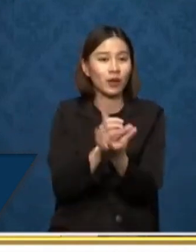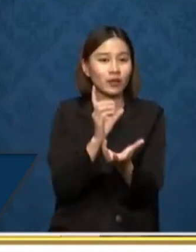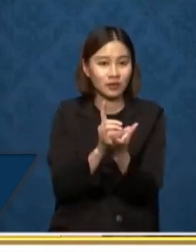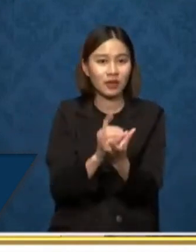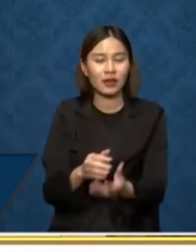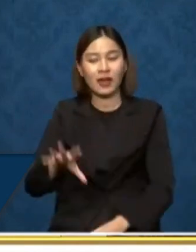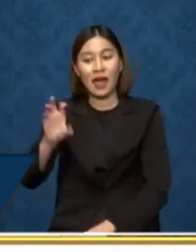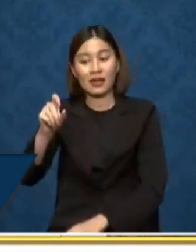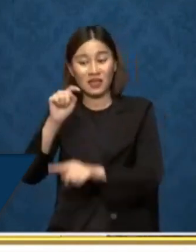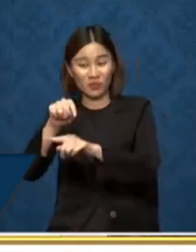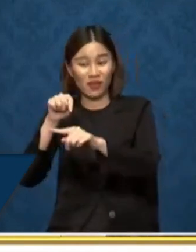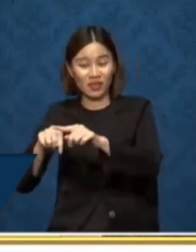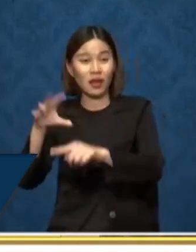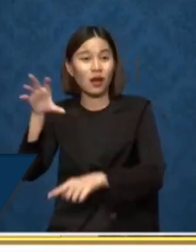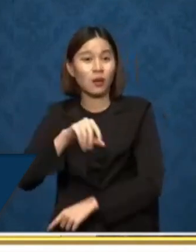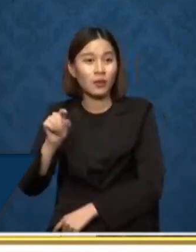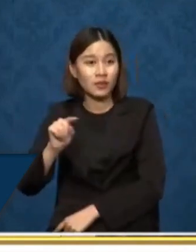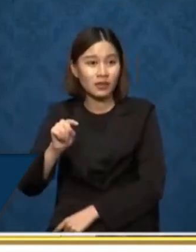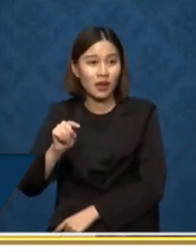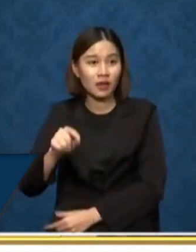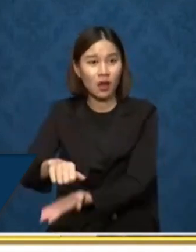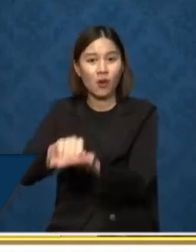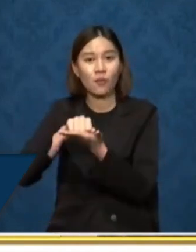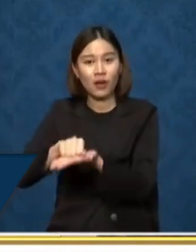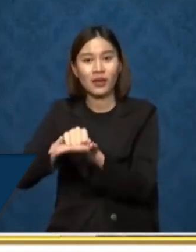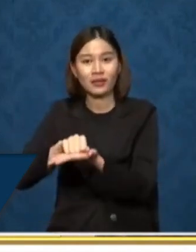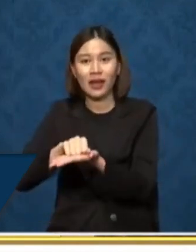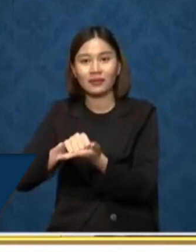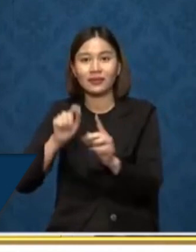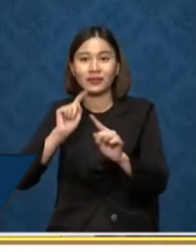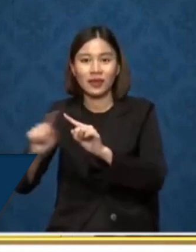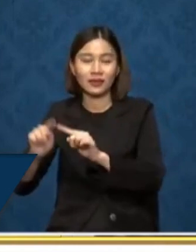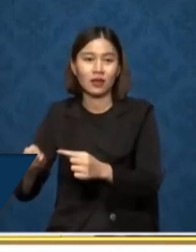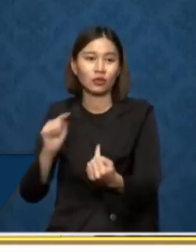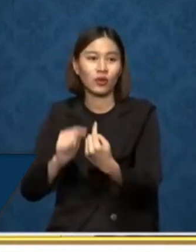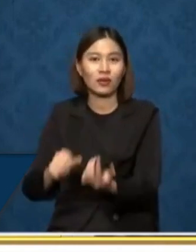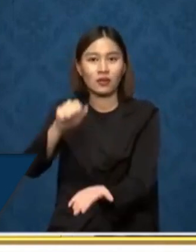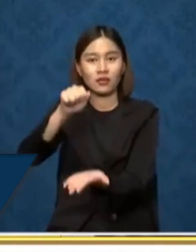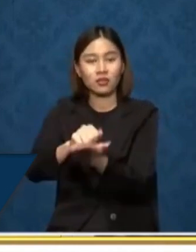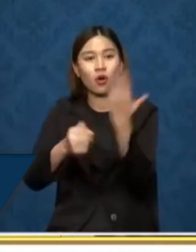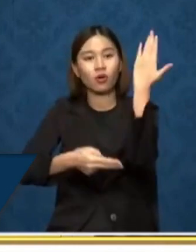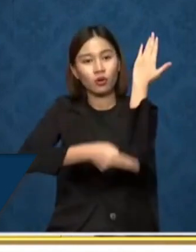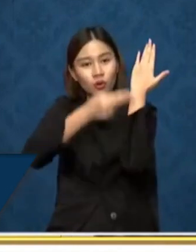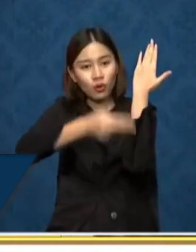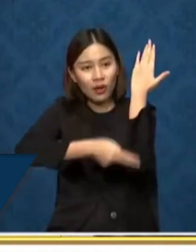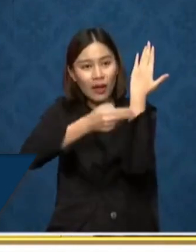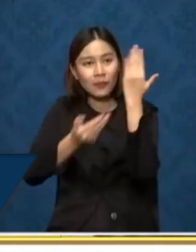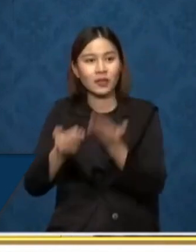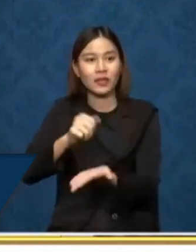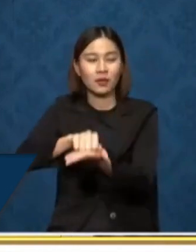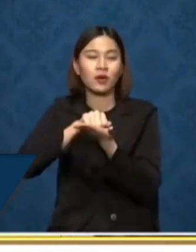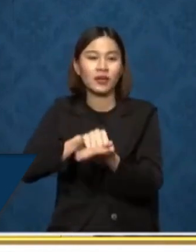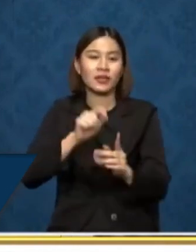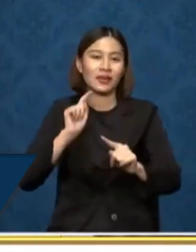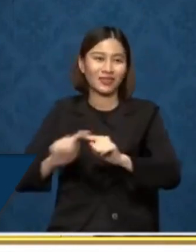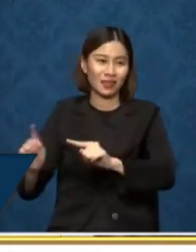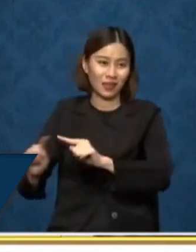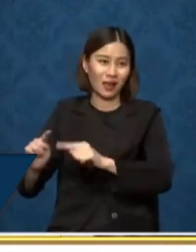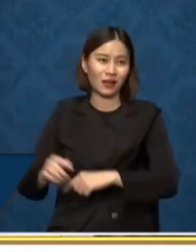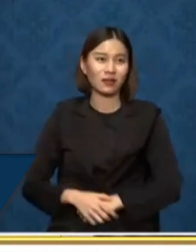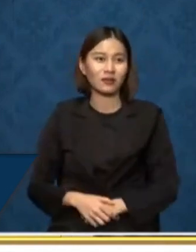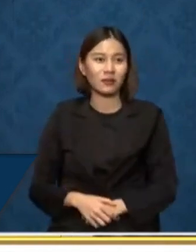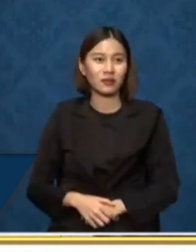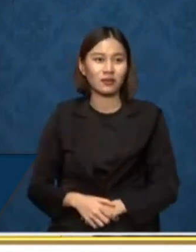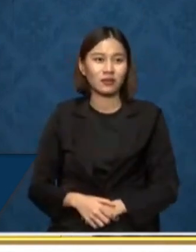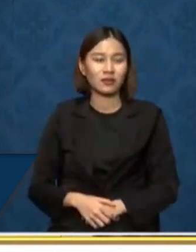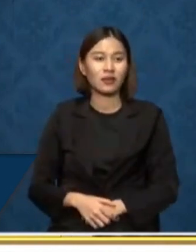ได้อีก 50% เนี่ยมาจากบริการทางอ้อมอย่างอื่นนะครับไม่ว่าจะเป็นการจองโรงแรมหรือการบริการอย่างอื่นนะครับผมซึ่ง